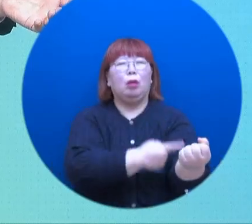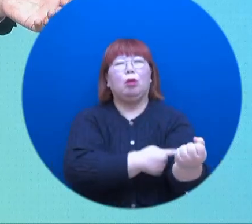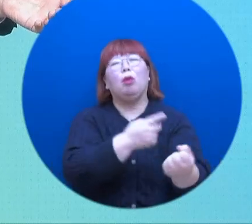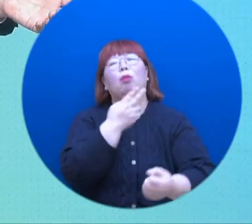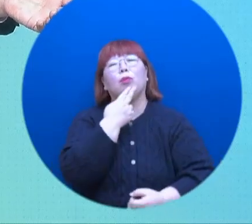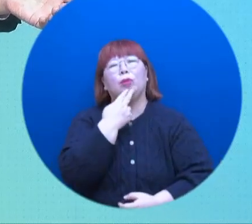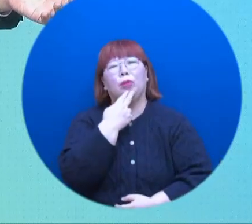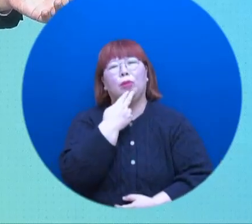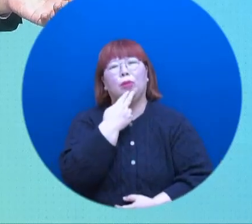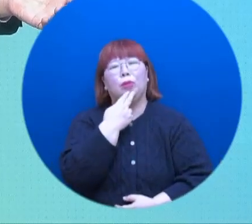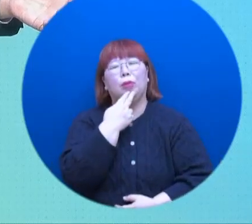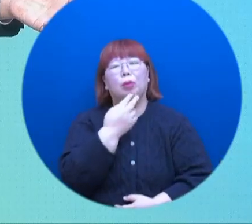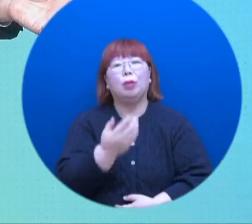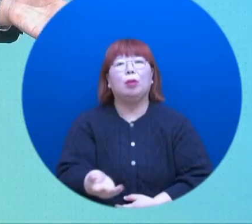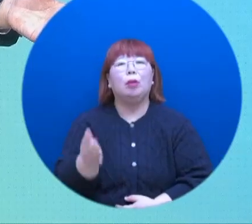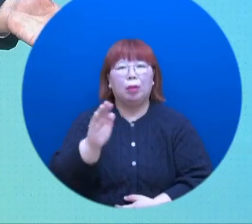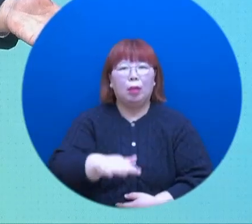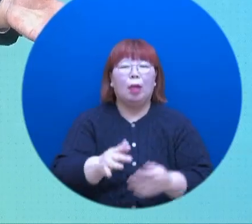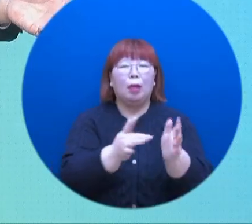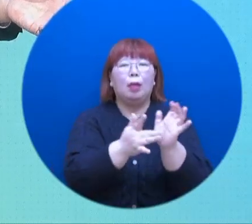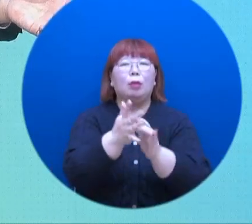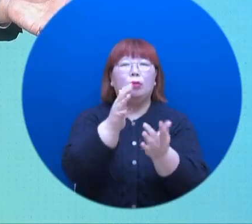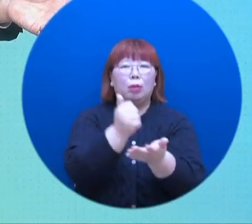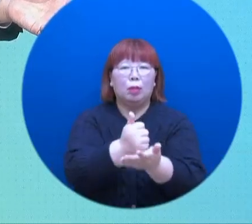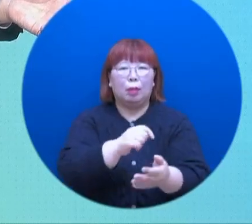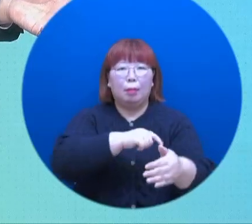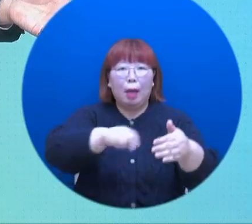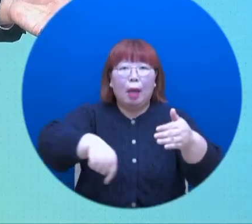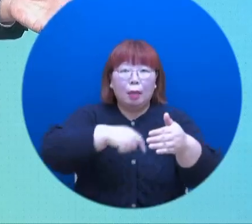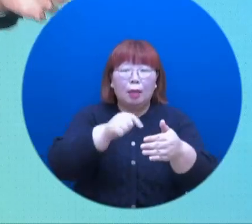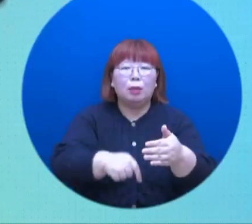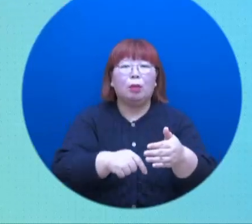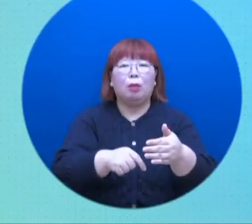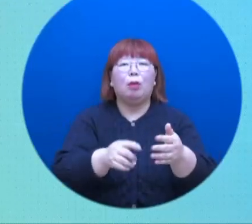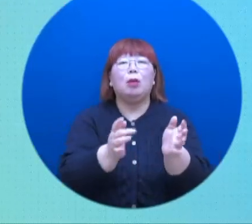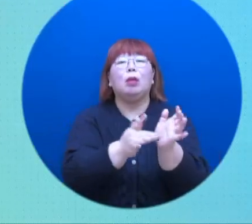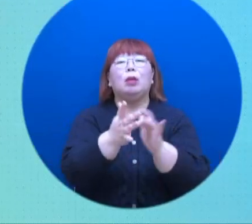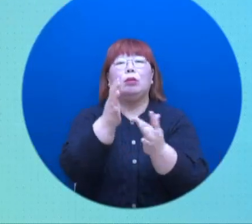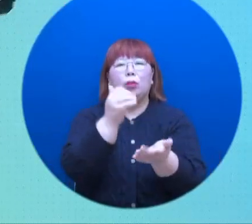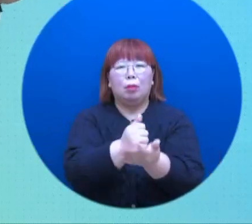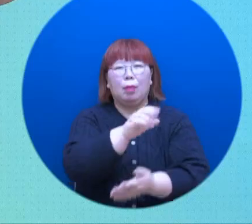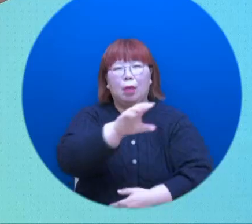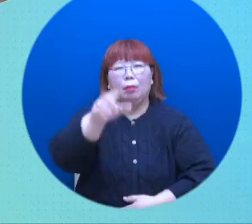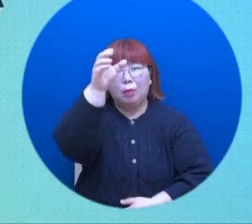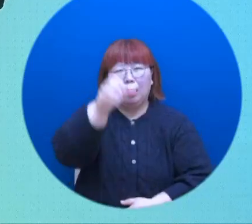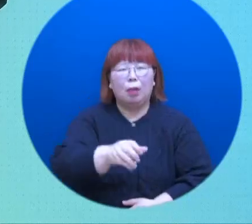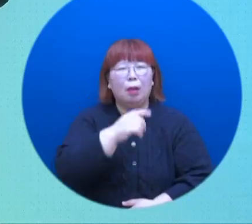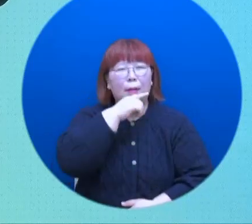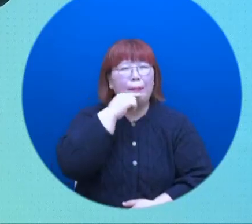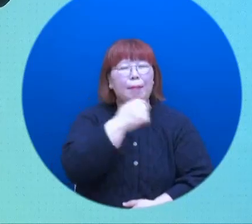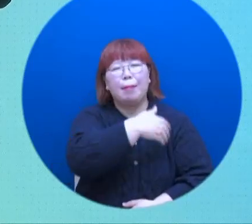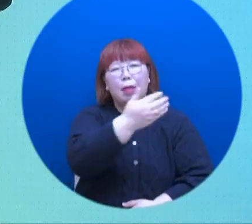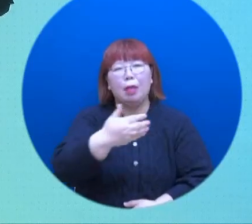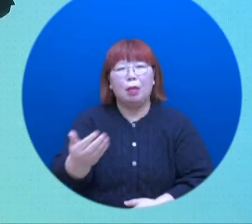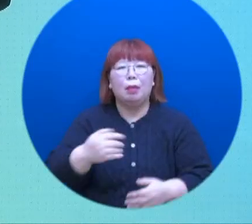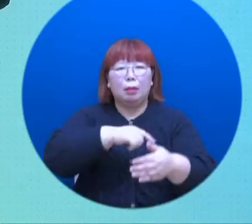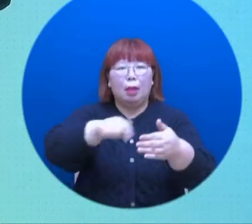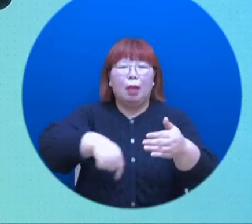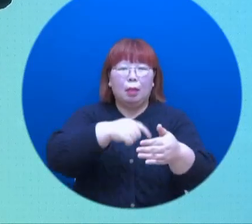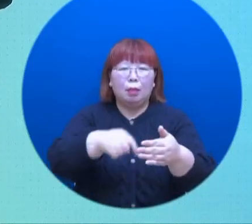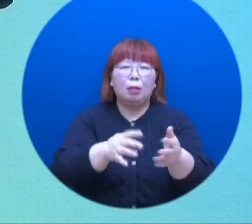그러나 예수님 안에서, 예수님의 십자가 보혈 안에서